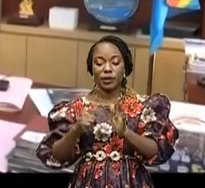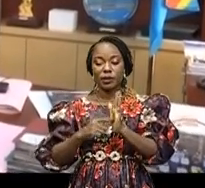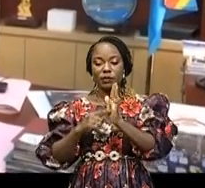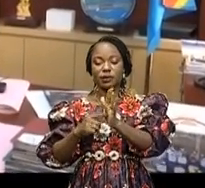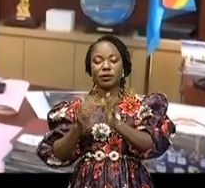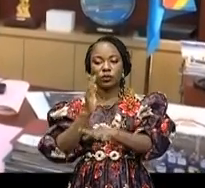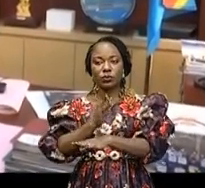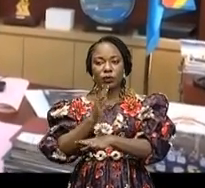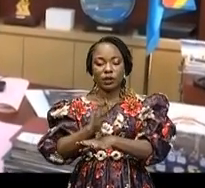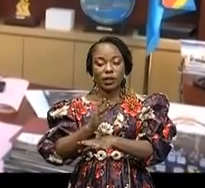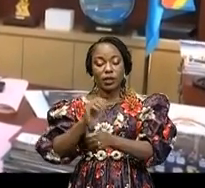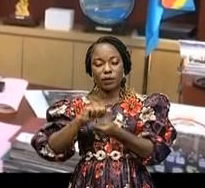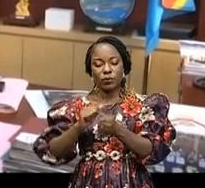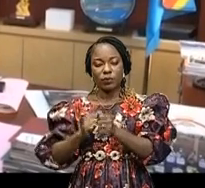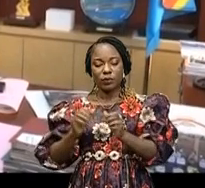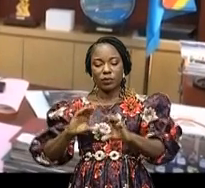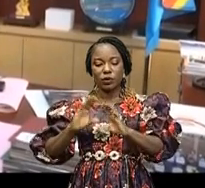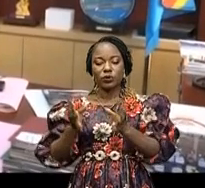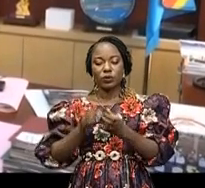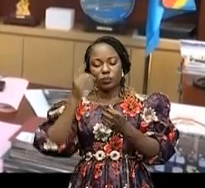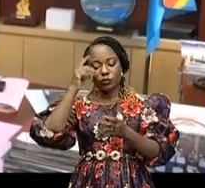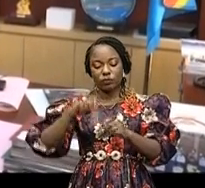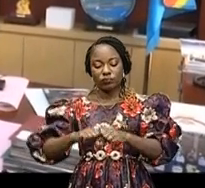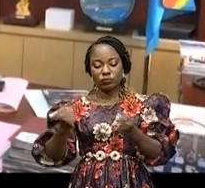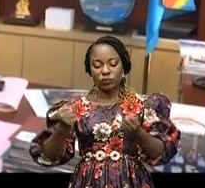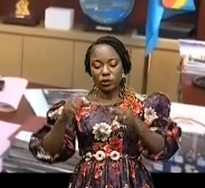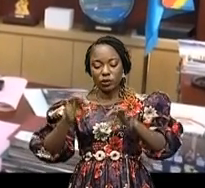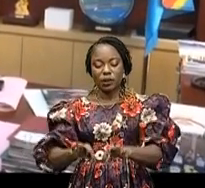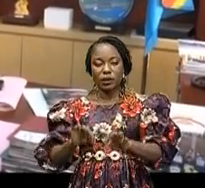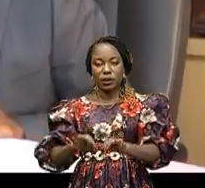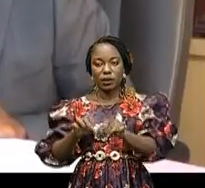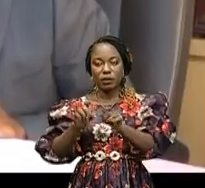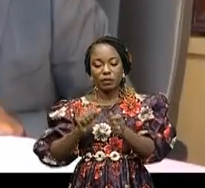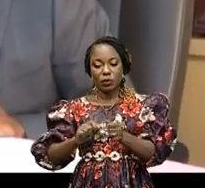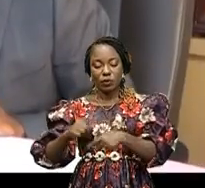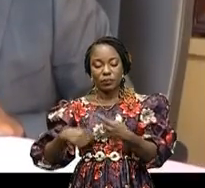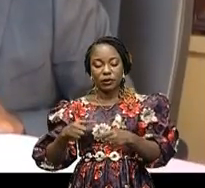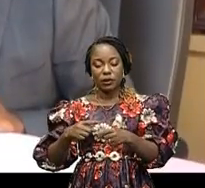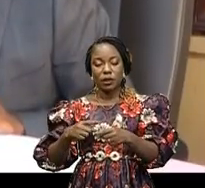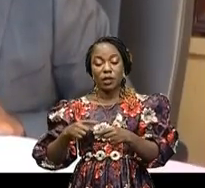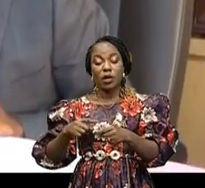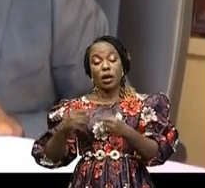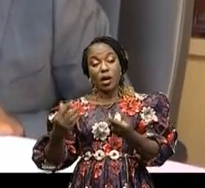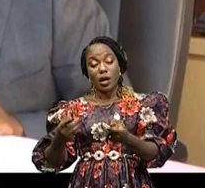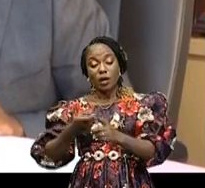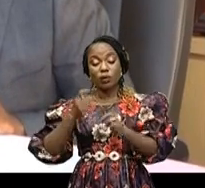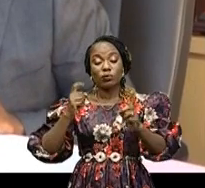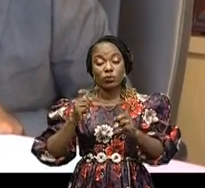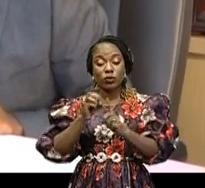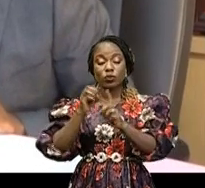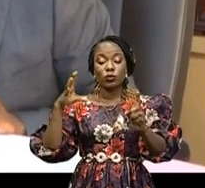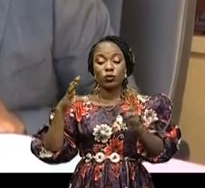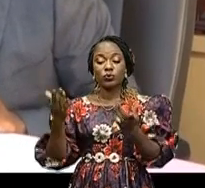au Conseil la situation globale des érosions à travers le pays, partant des causes qui sont d'origine naturelle